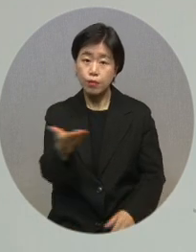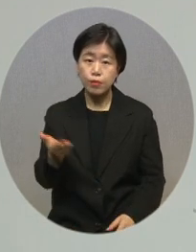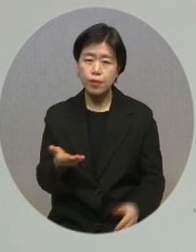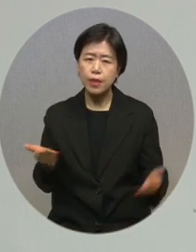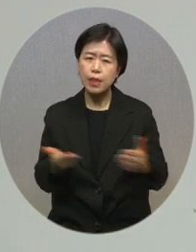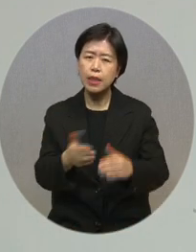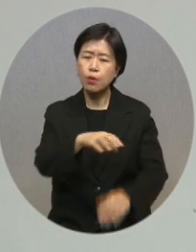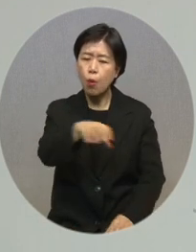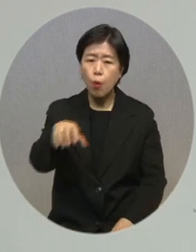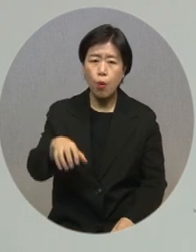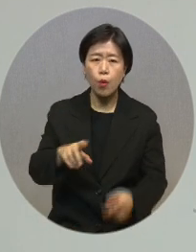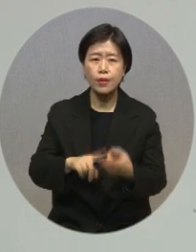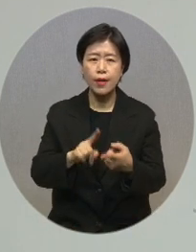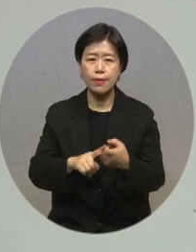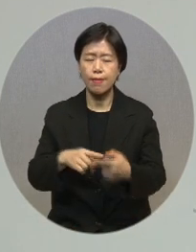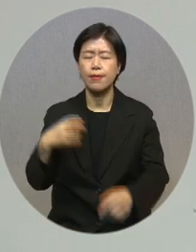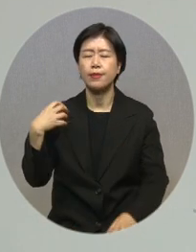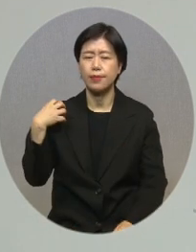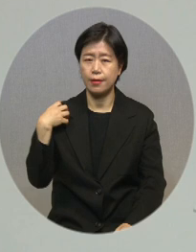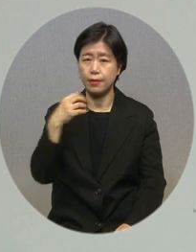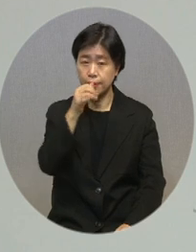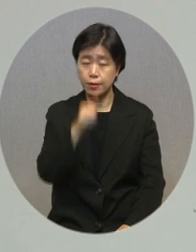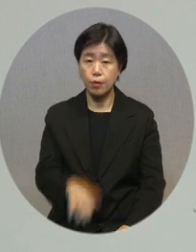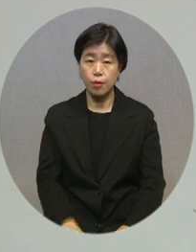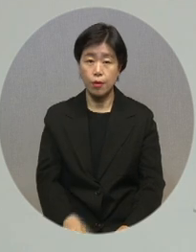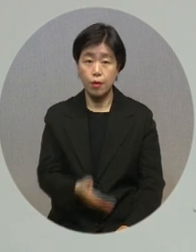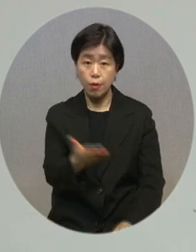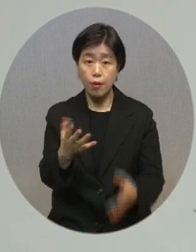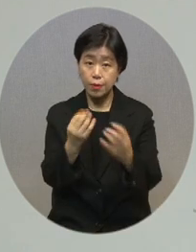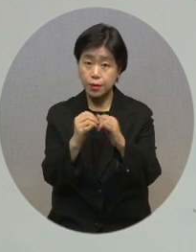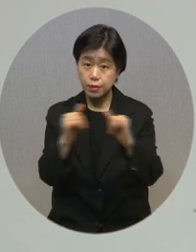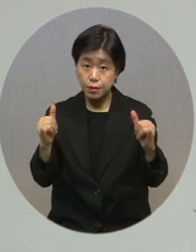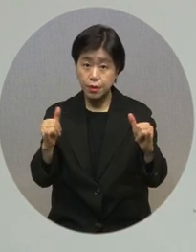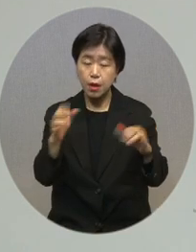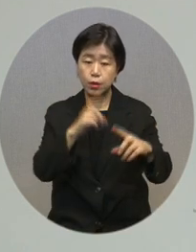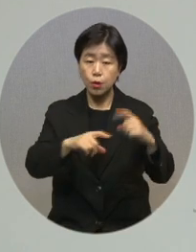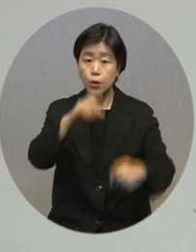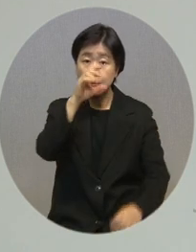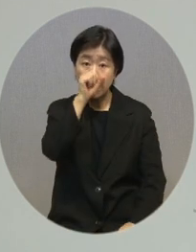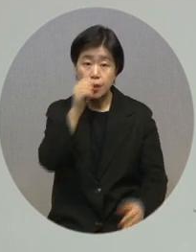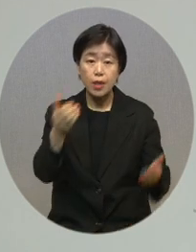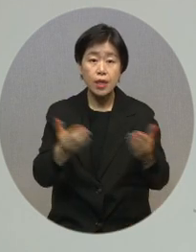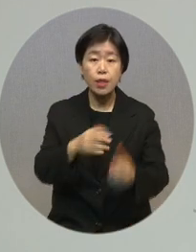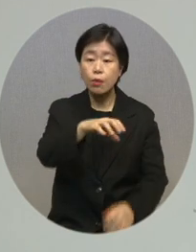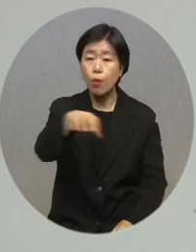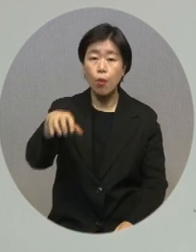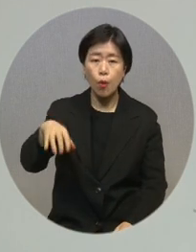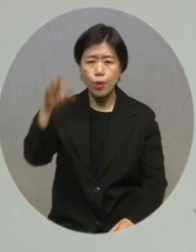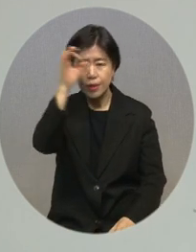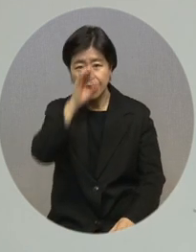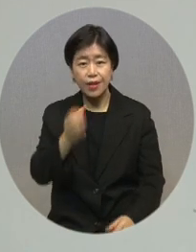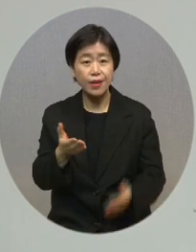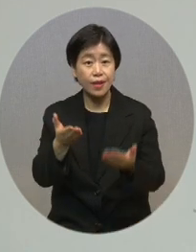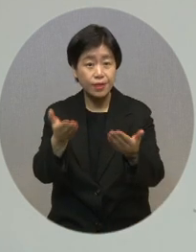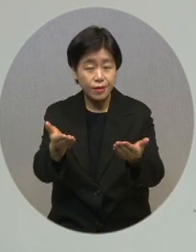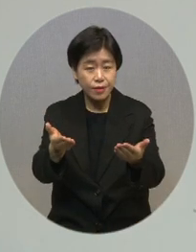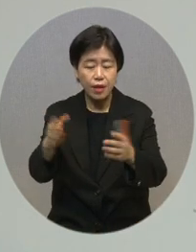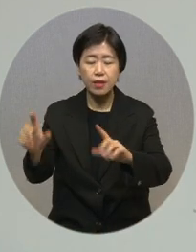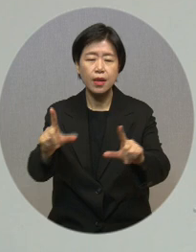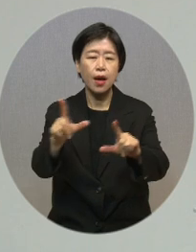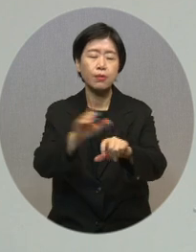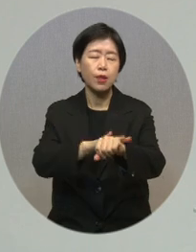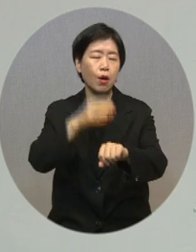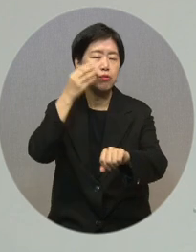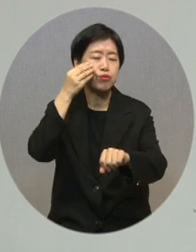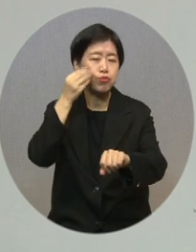많은 사람들이 더 많은 좋은 일자리를 통해서 더 좋은 삶의 질을 누릴 수 있도록